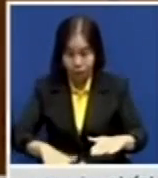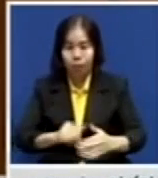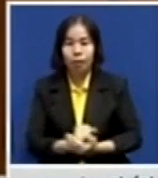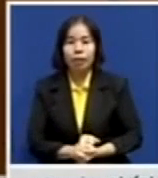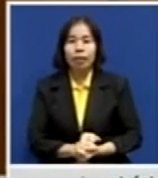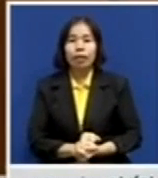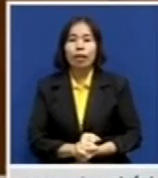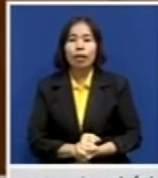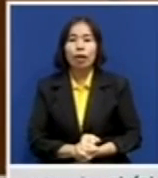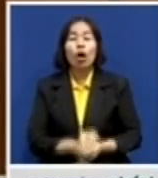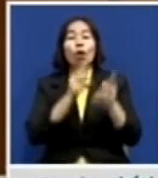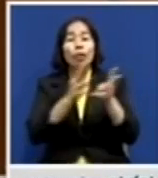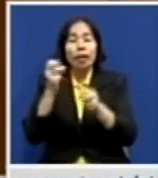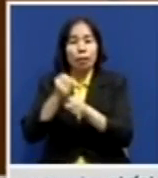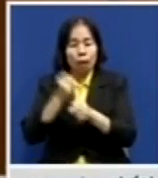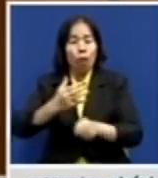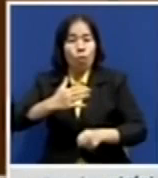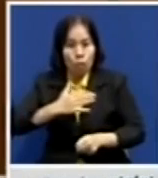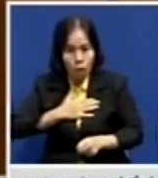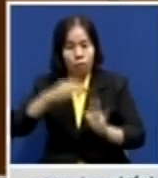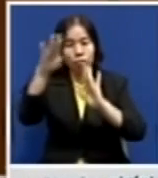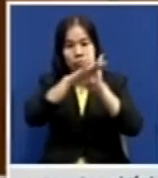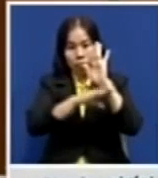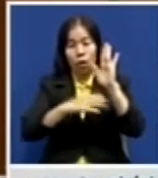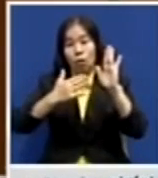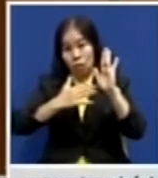จะเป็นกรอบการบริหารและการแผนดินในช่วงเวลาของรัฐบาลยึดกรอบ